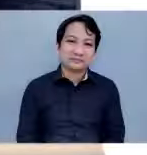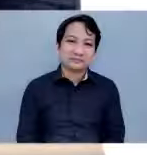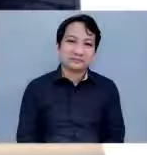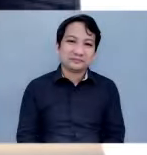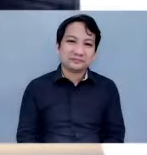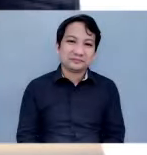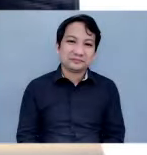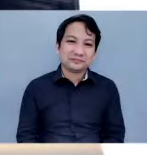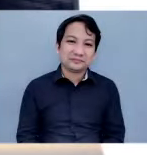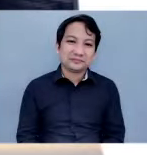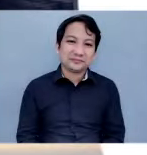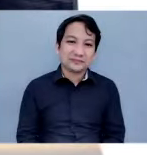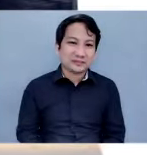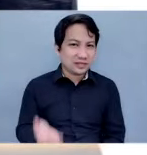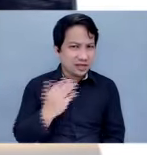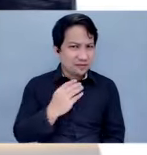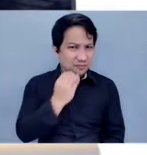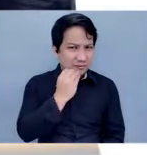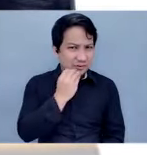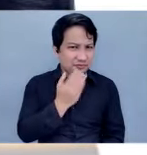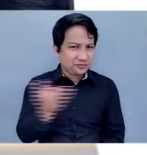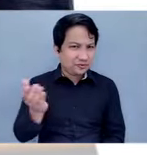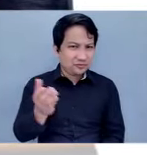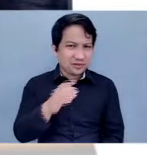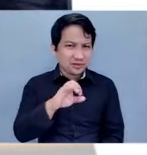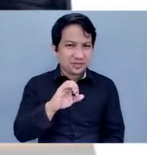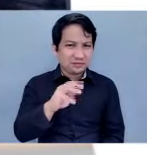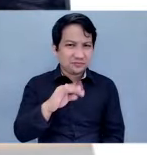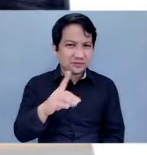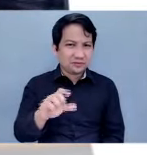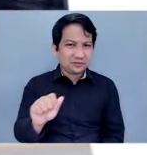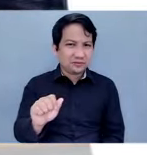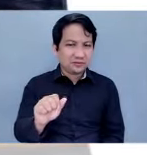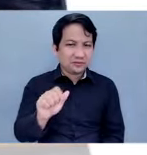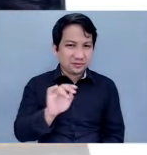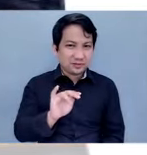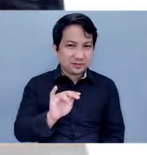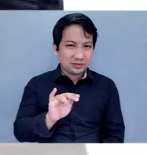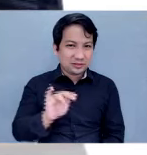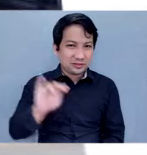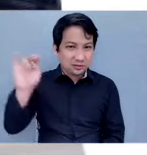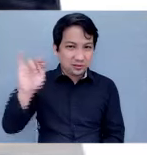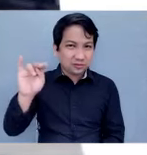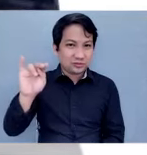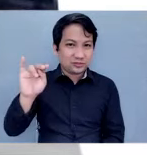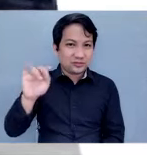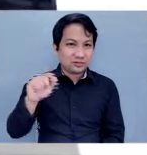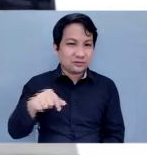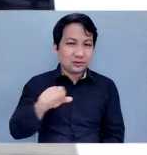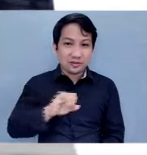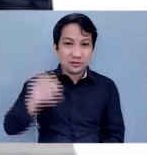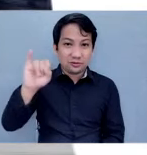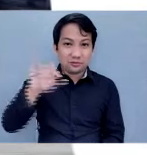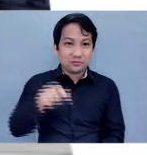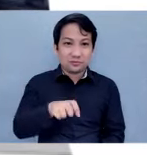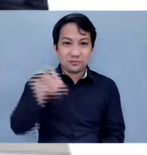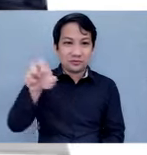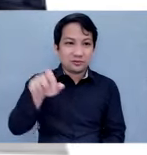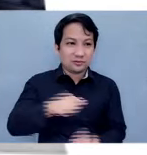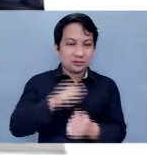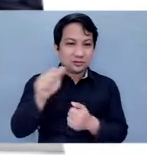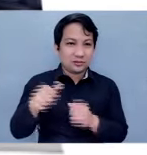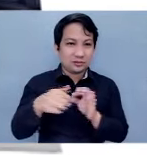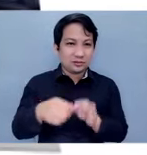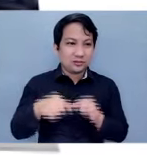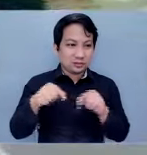Mangan tayo ng ipinagmamalaking empanada ng Ilocos. Pero this time, hindi na natin kailangan bumiyahe ng malayo. Dahil dito lang